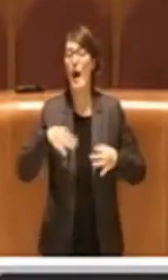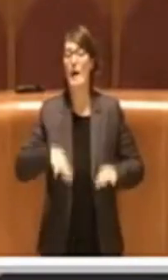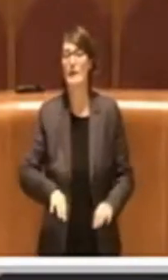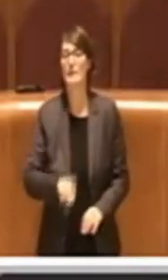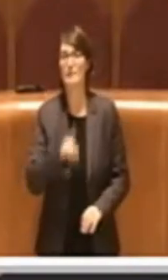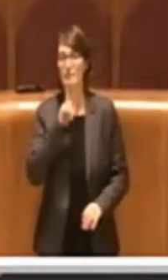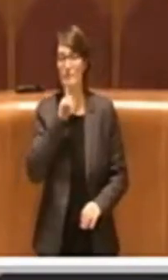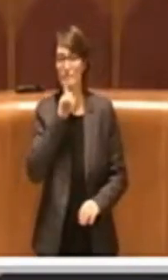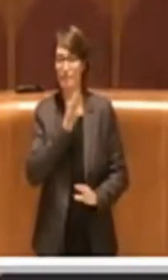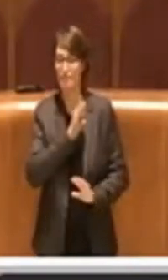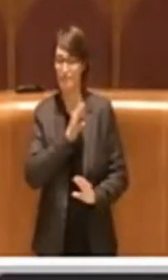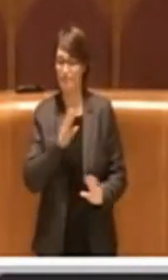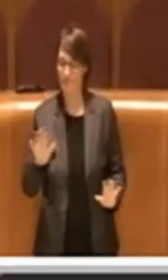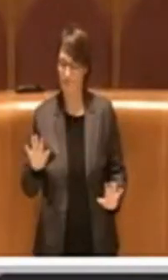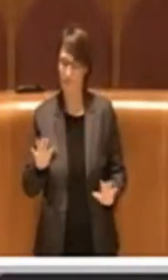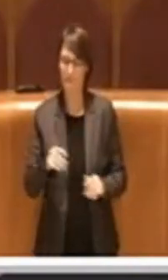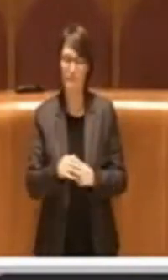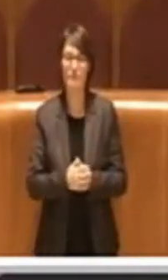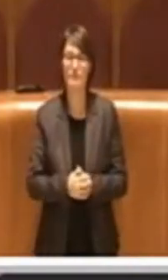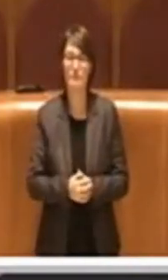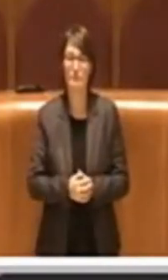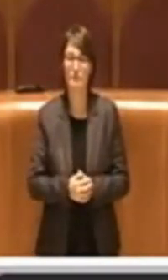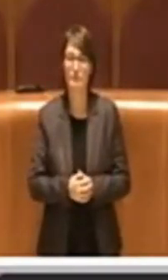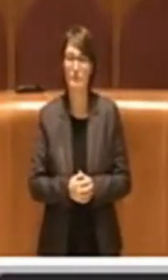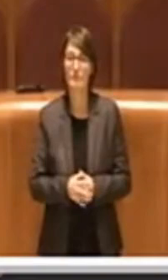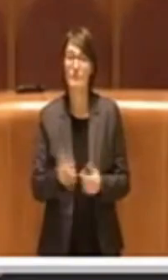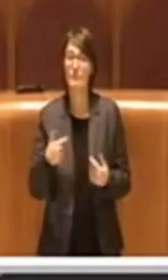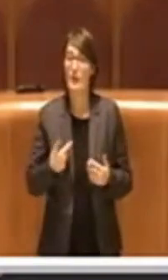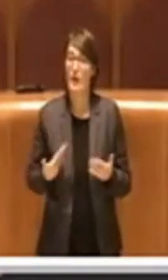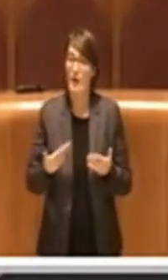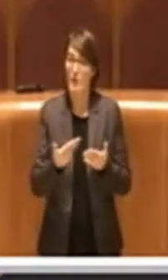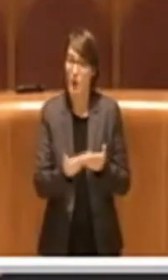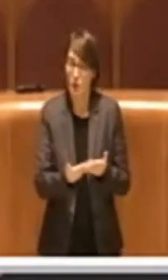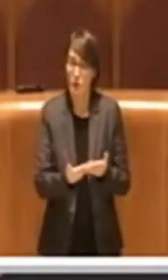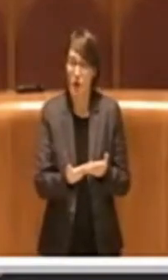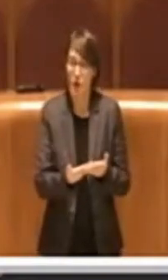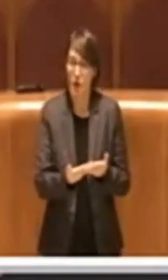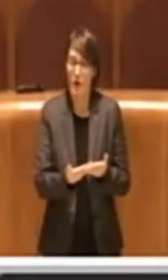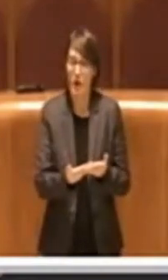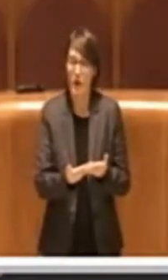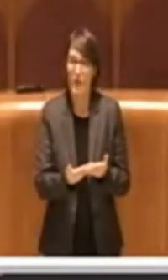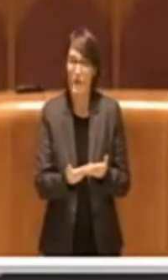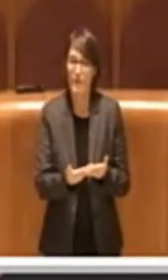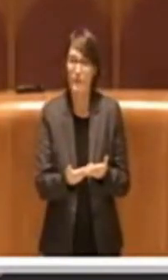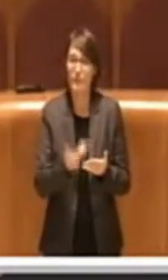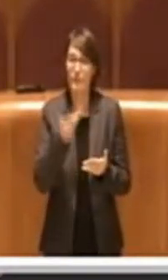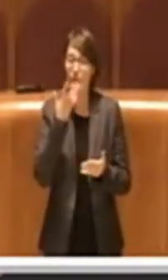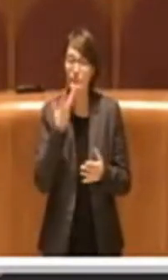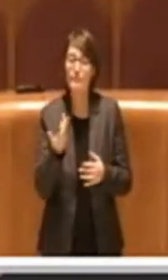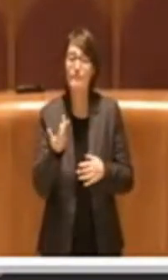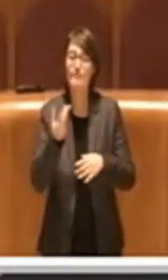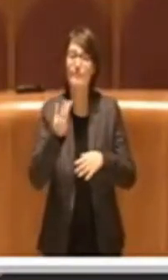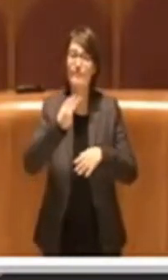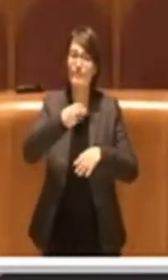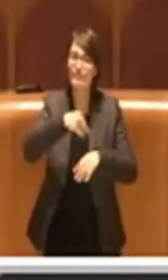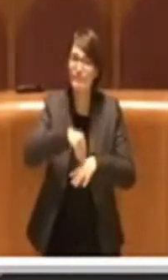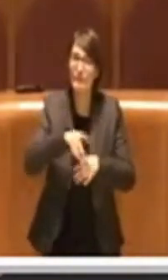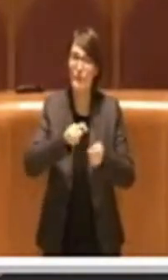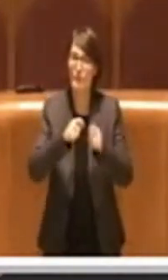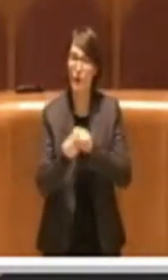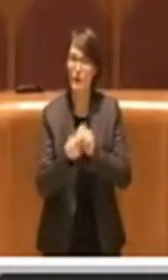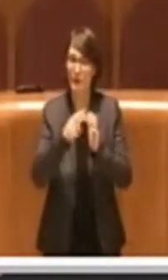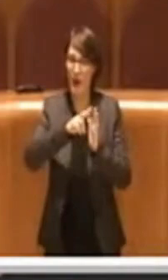riservatezza. Ma con questa mozione andiamo ad integrare quella che è appunto la modifica del regolamento,